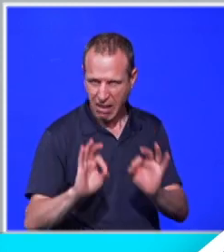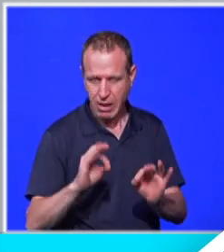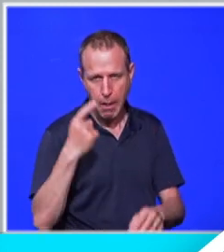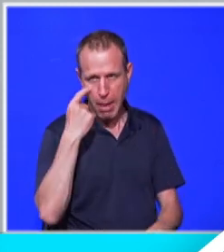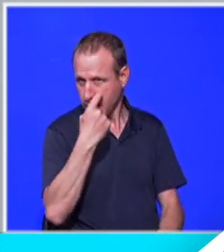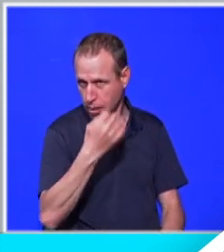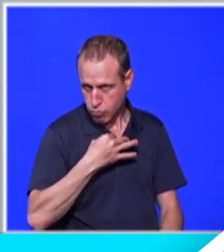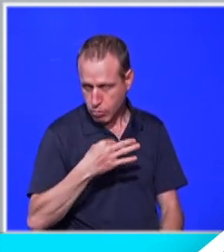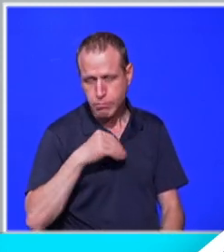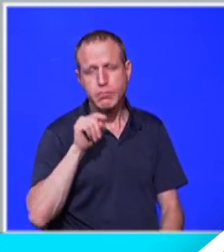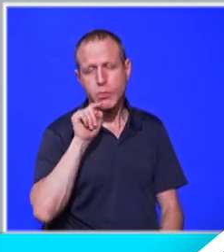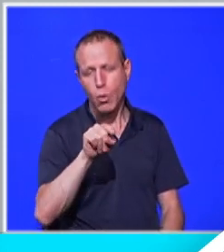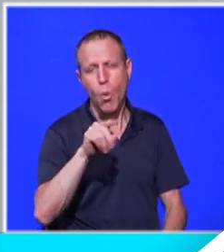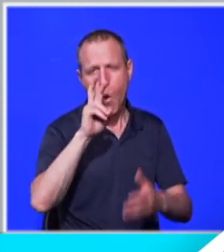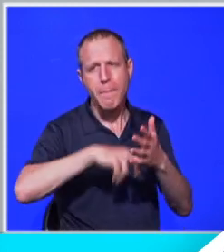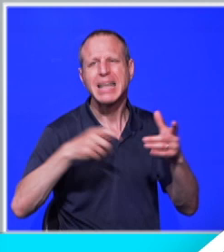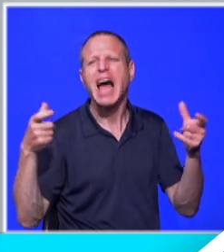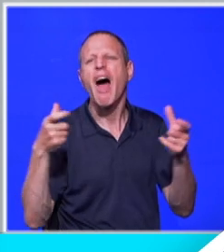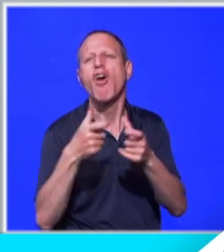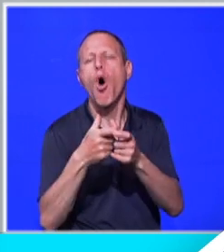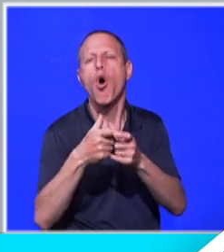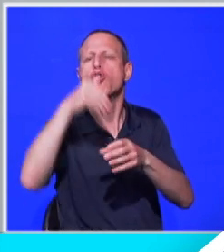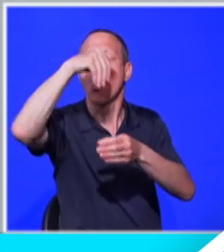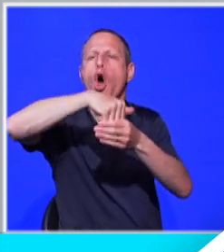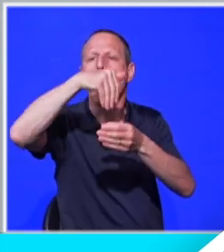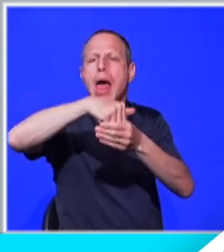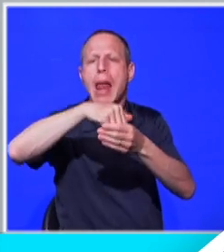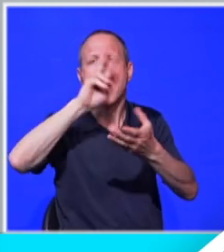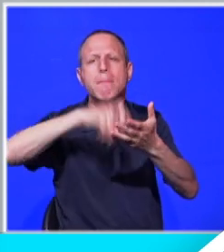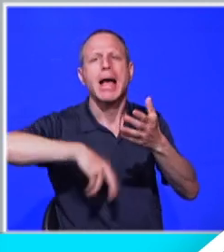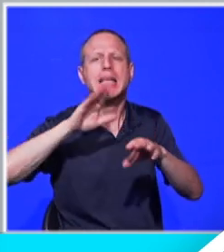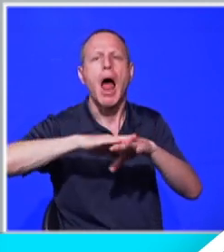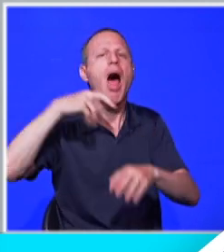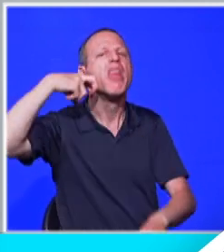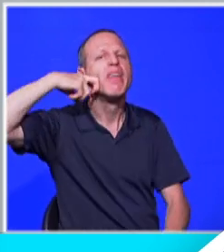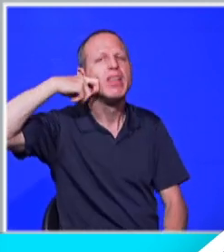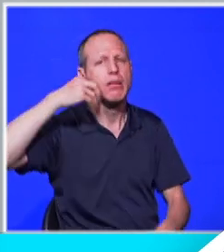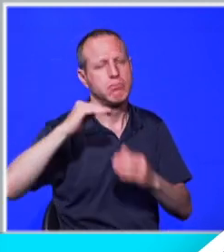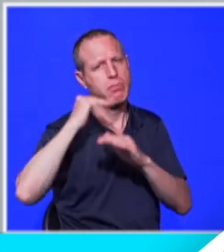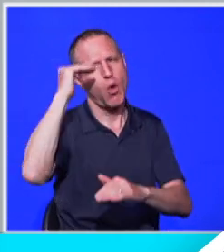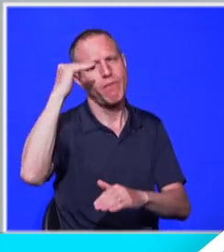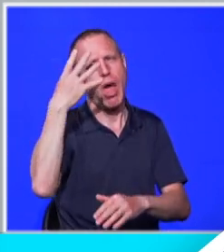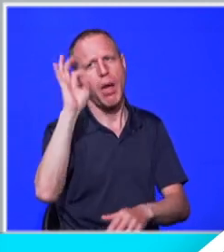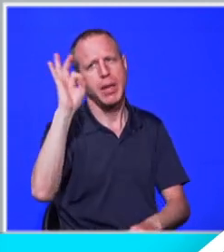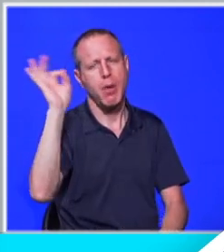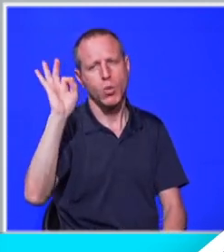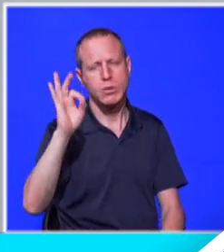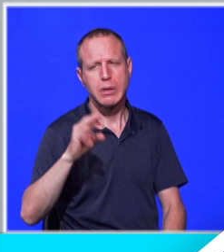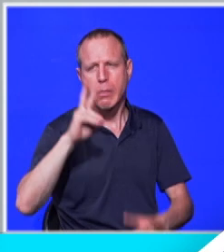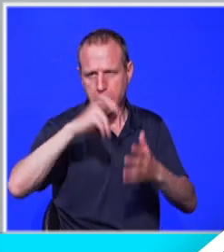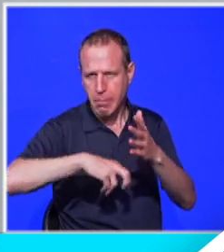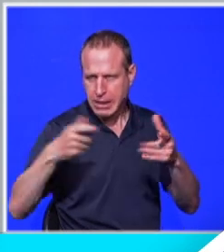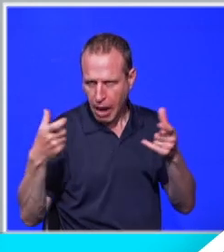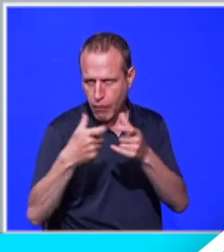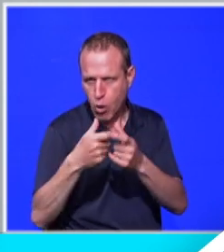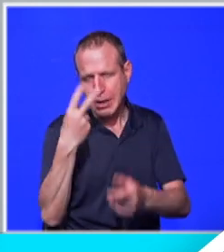בעיניי הוא מס חברות, כולל מס הדיבידנד, בגובה של 40%. מס חברות